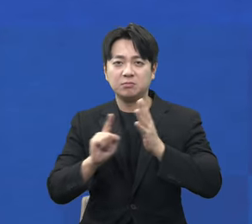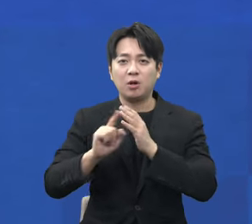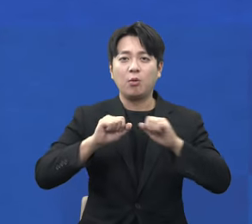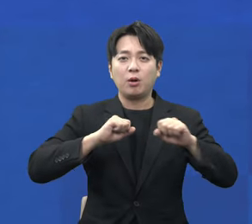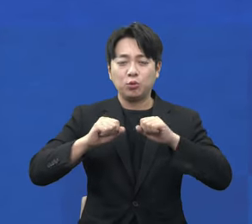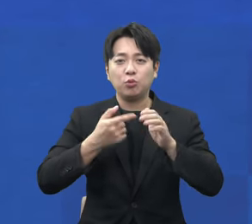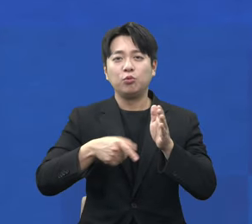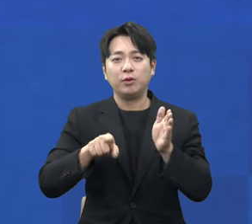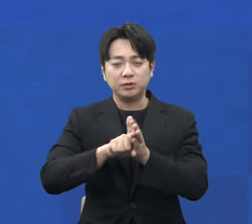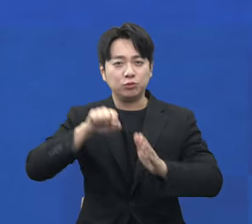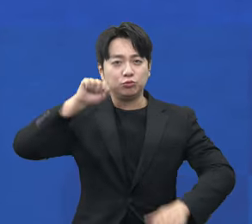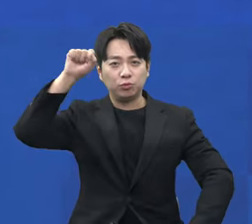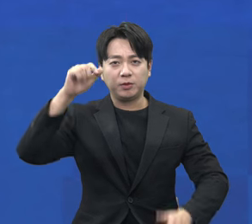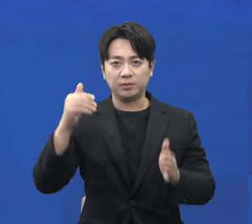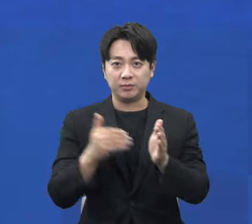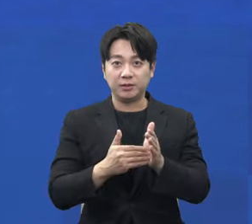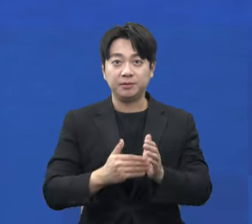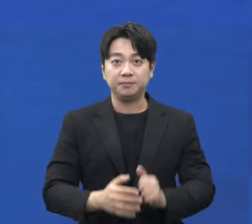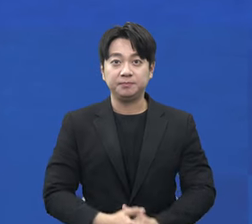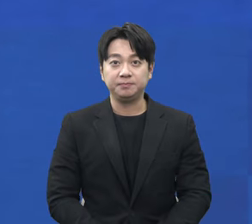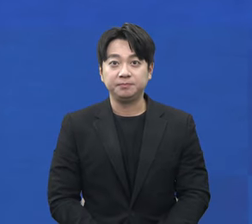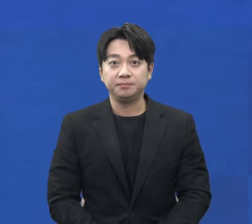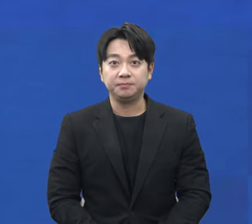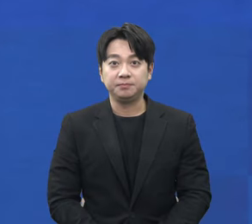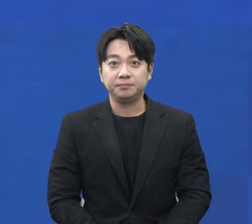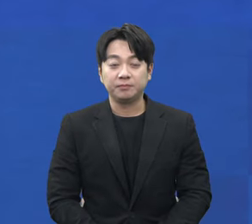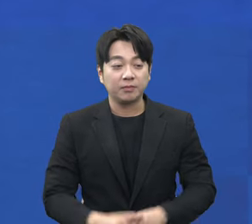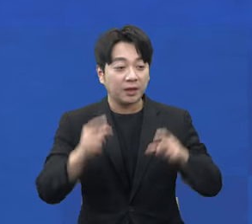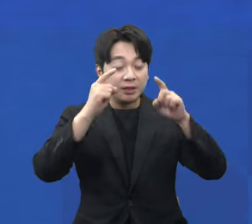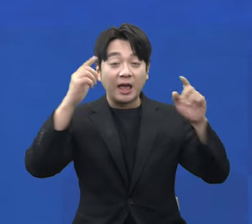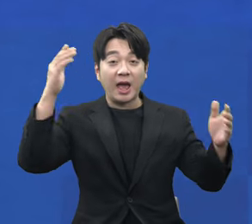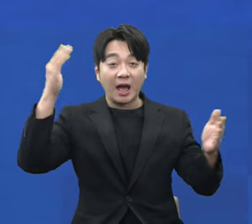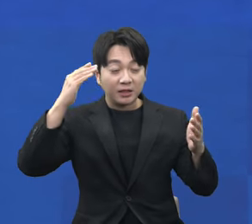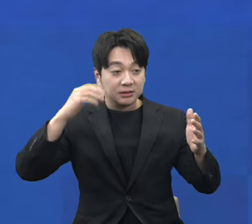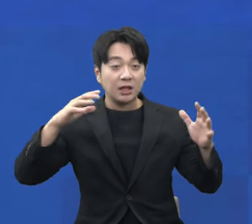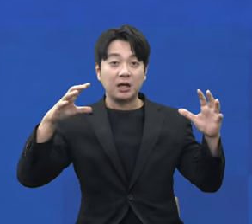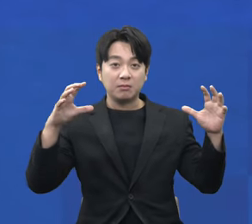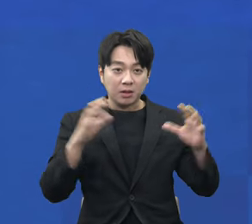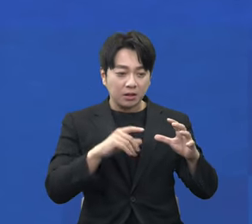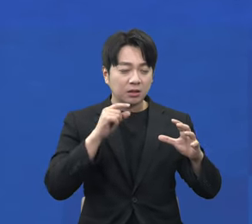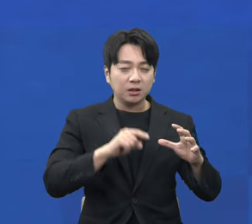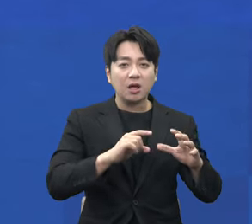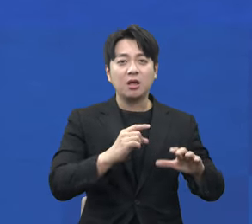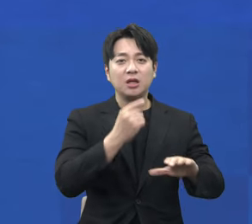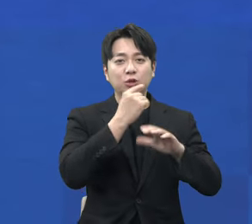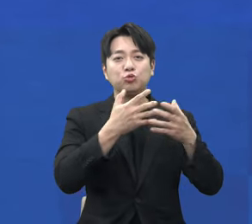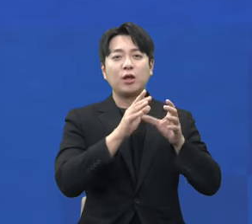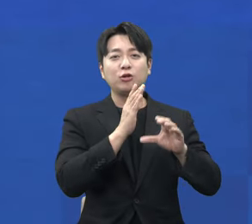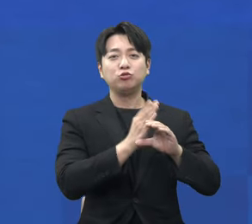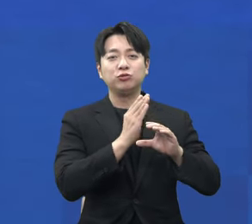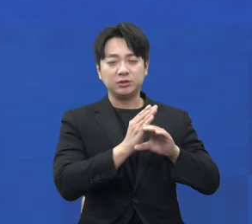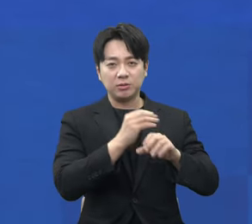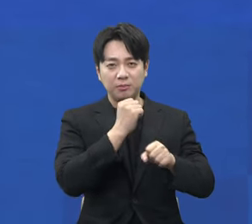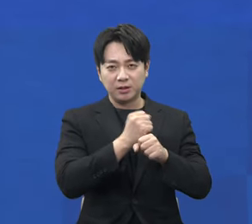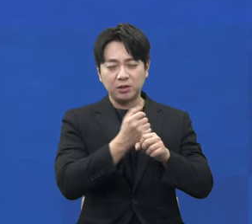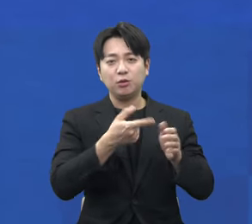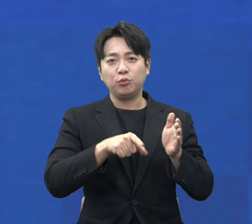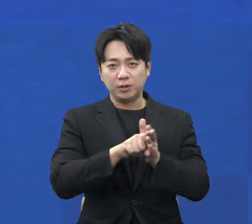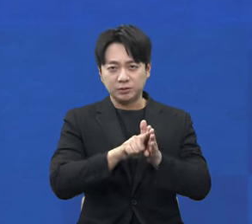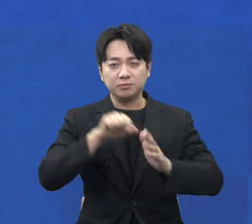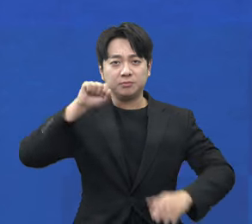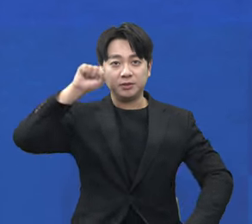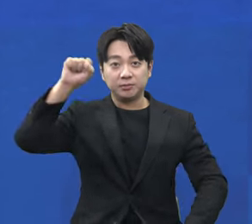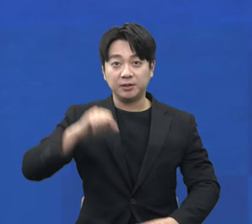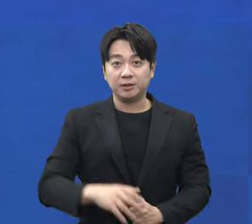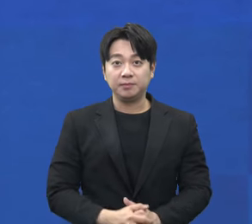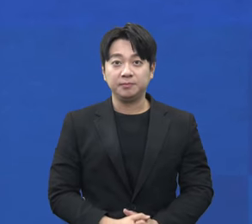찾아나서고 20대 안에 대세를 오직 민주당으로 만들기 위해 나왔습니다 당을 지키고 청년들을 지키고